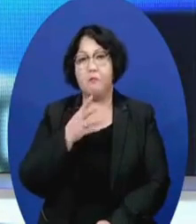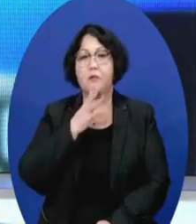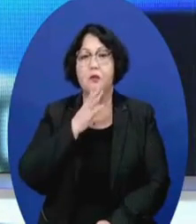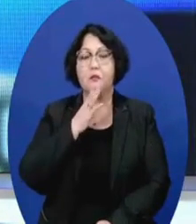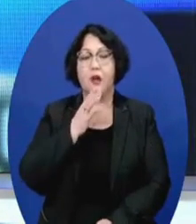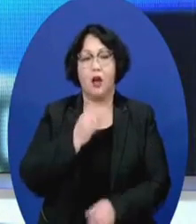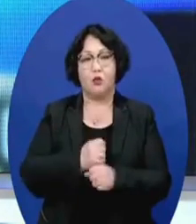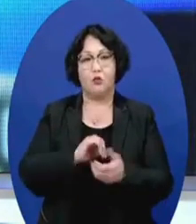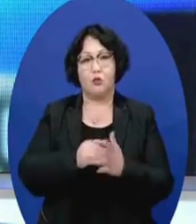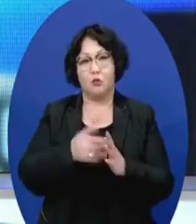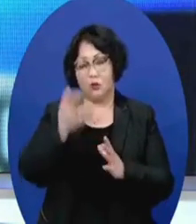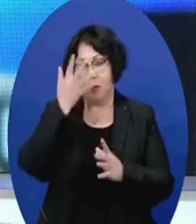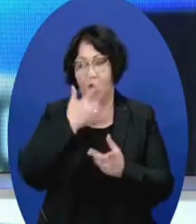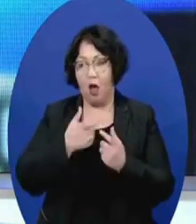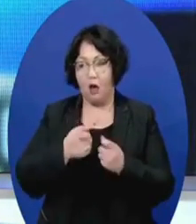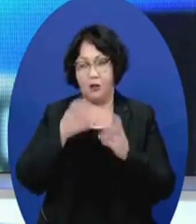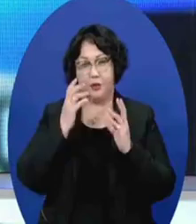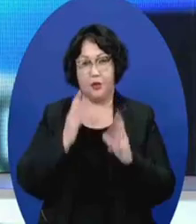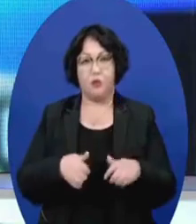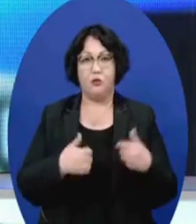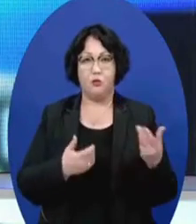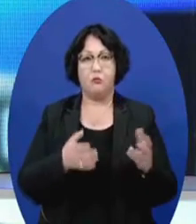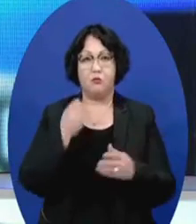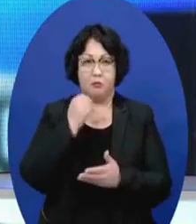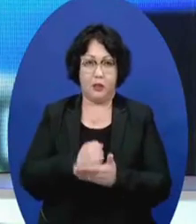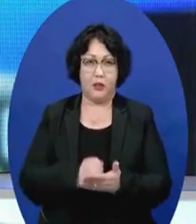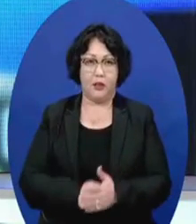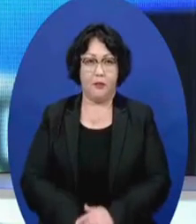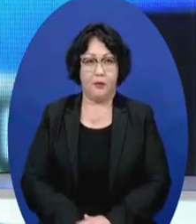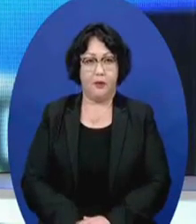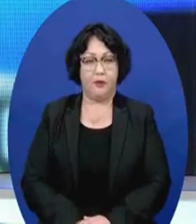өгөх ажлын төлөвлөгөөг засгийн газрын хуралдаанаар хэлэлцсэн батлах юм.